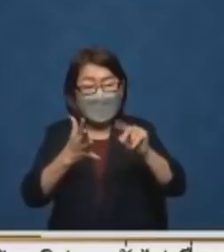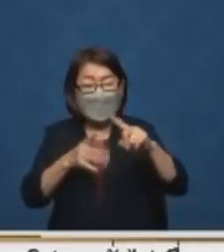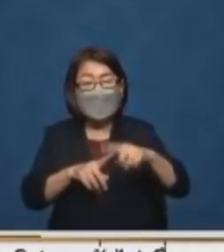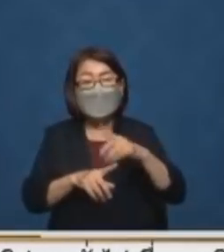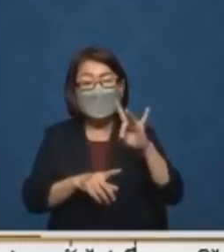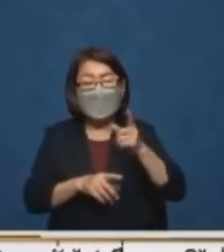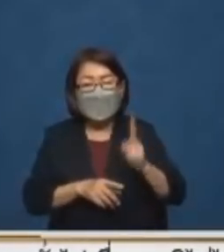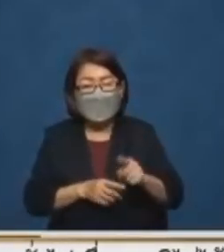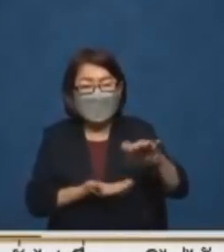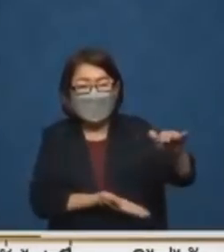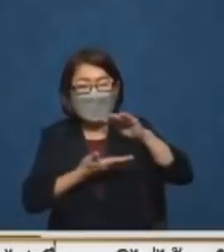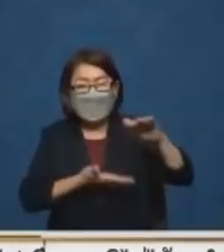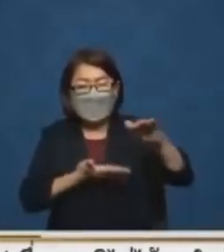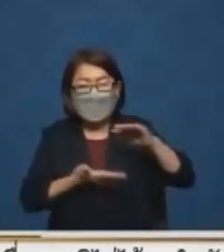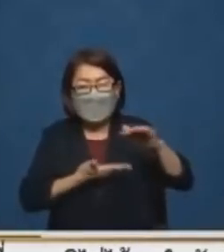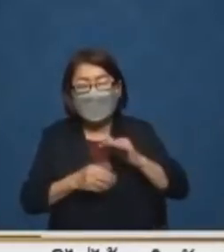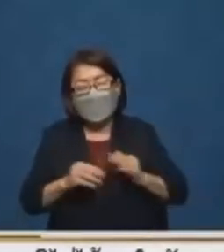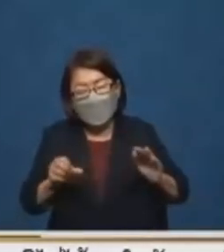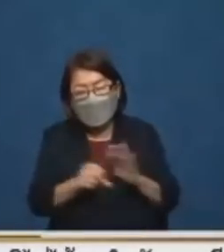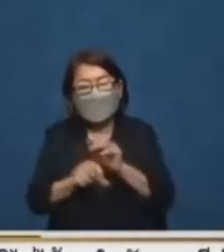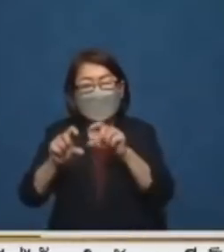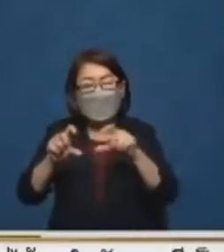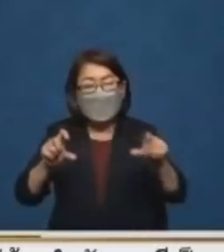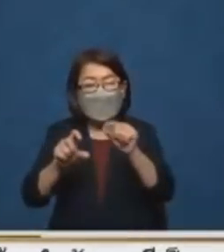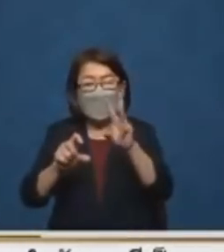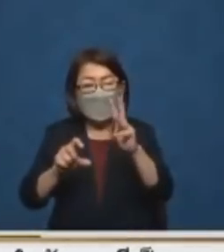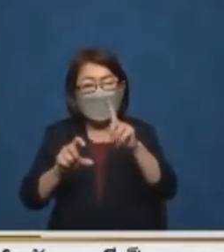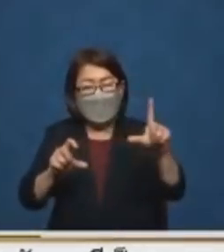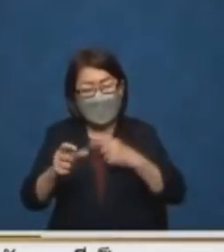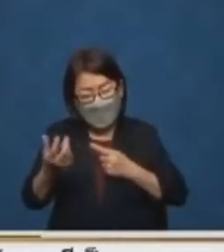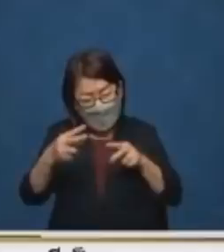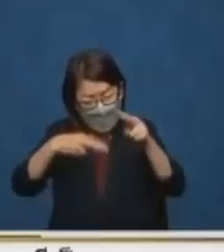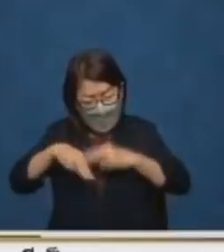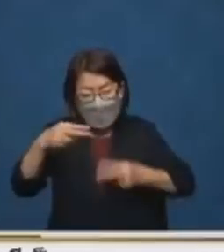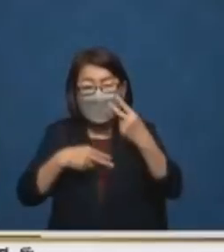ต้จัดหาให้ได้ 26 ล้านโดสผมเช็ตัวเลขนะครับ